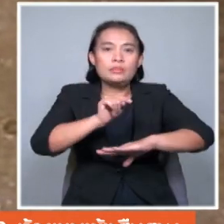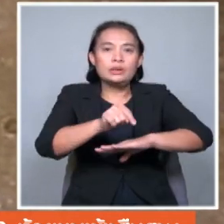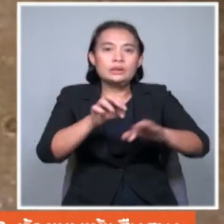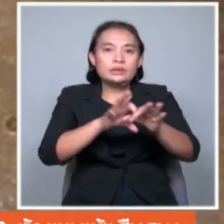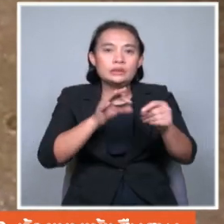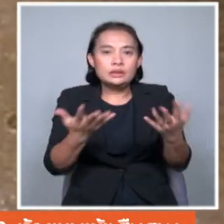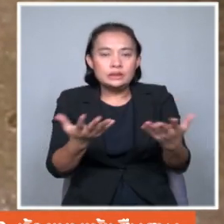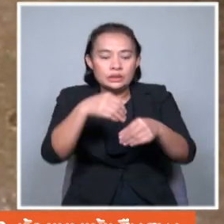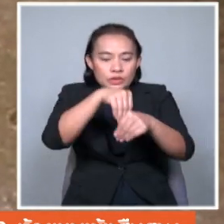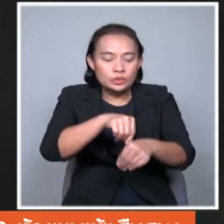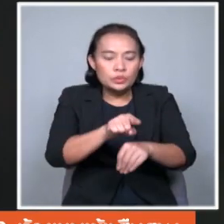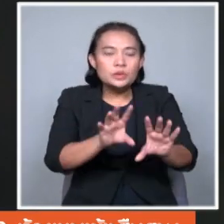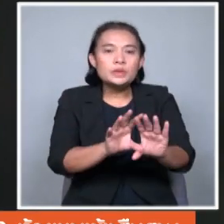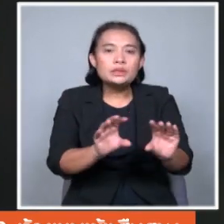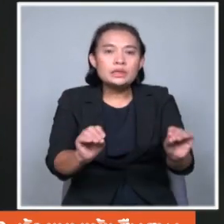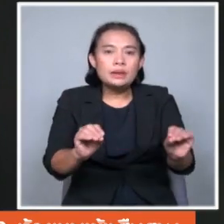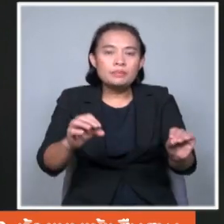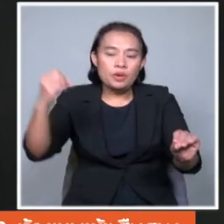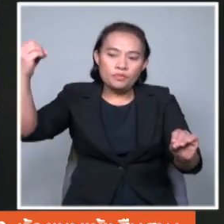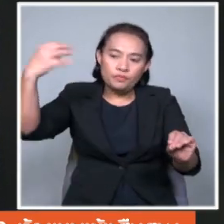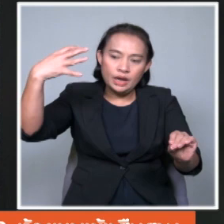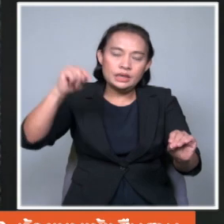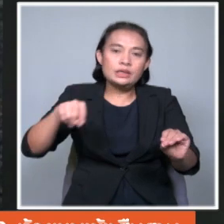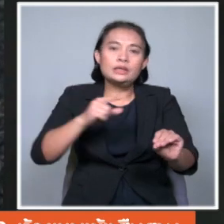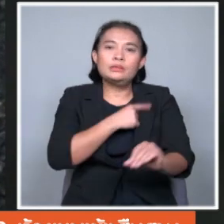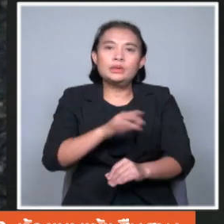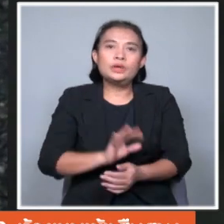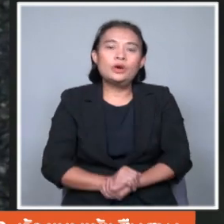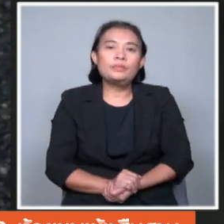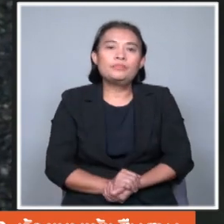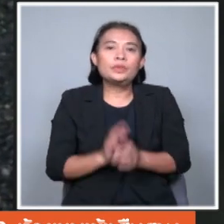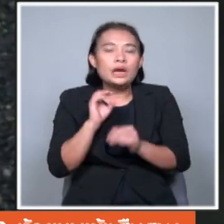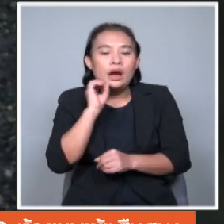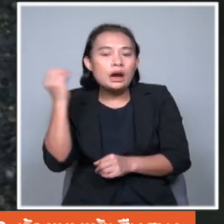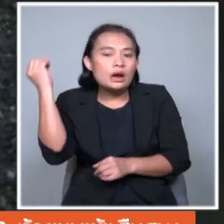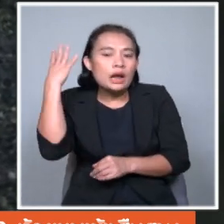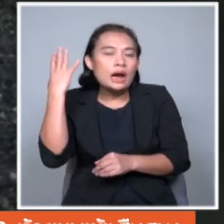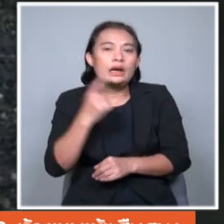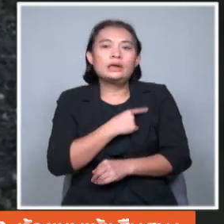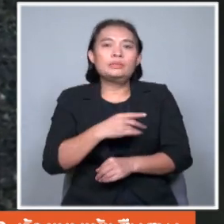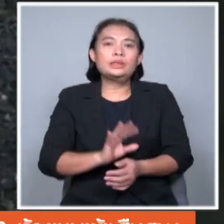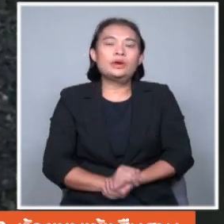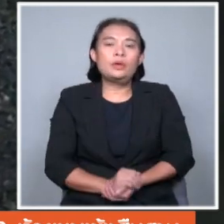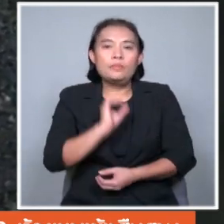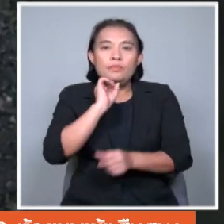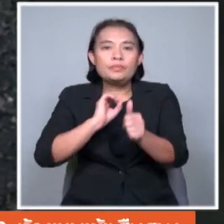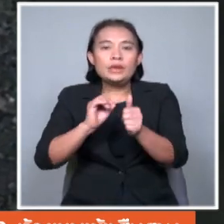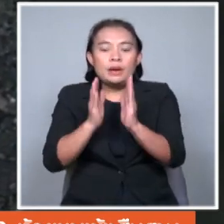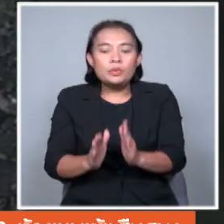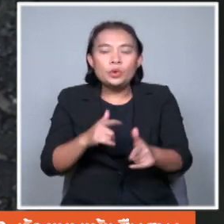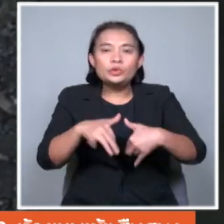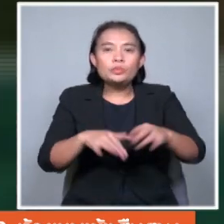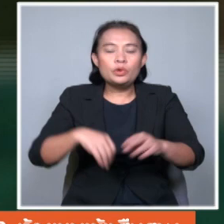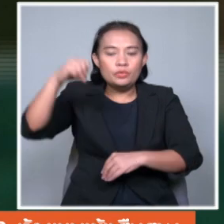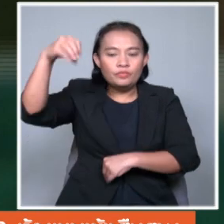การรบกวนจากเสียงดังแสงไฟเจ้าหน้าที่จึงมีทั้งโทรโขงแล้วก็แนะนำให้ชาวบ้านก่อไฟหรือเปิดตาม